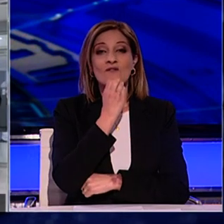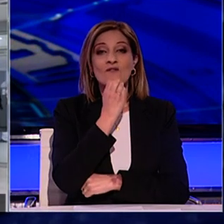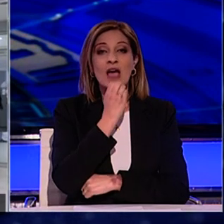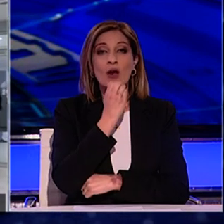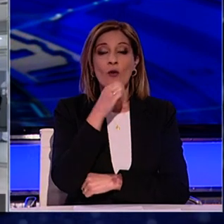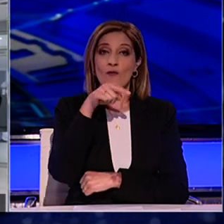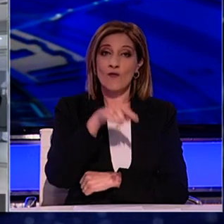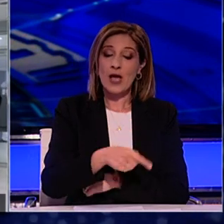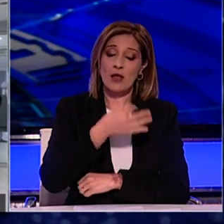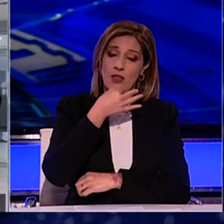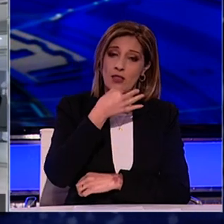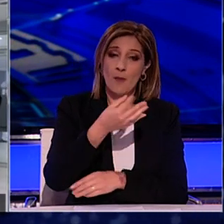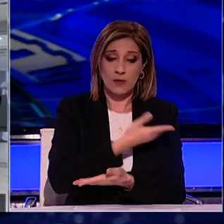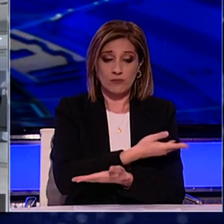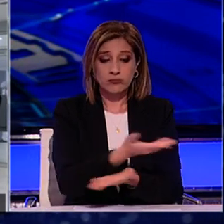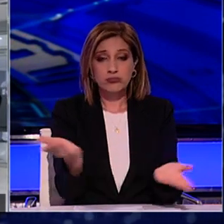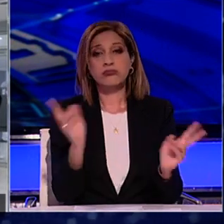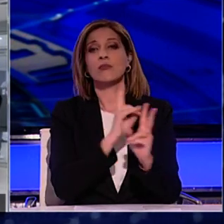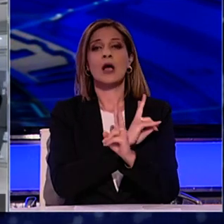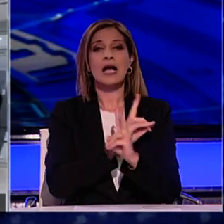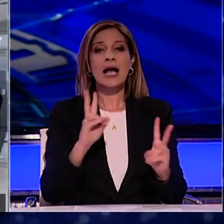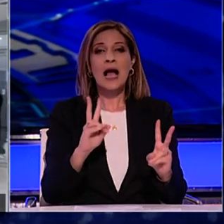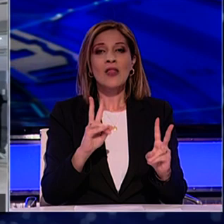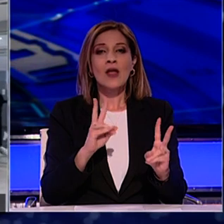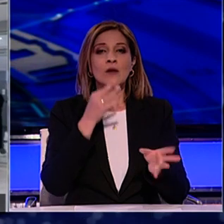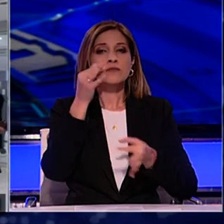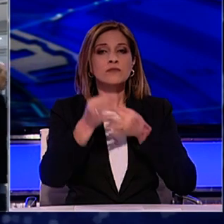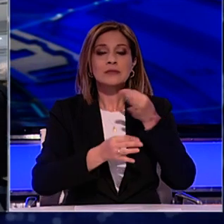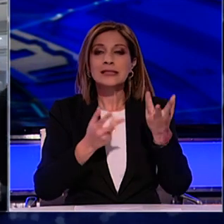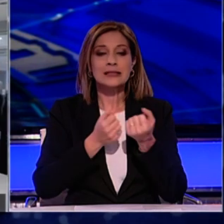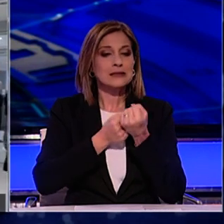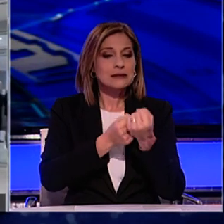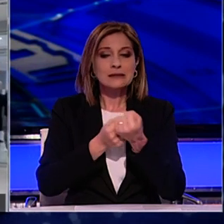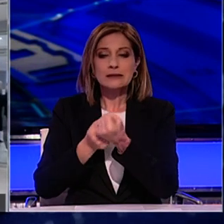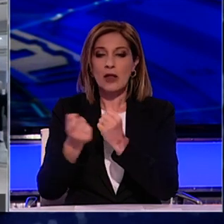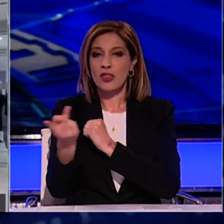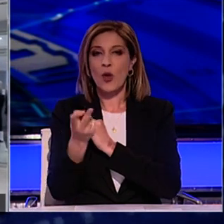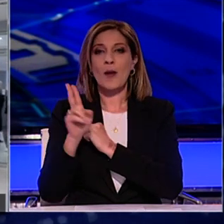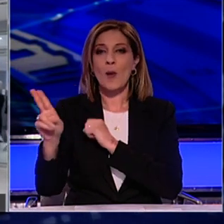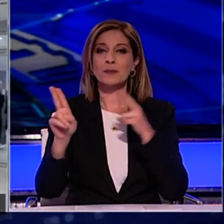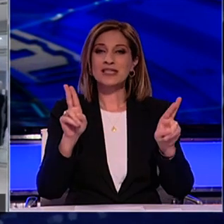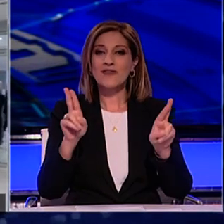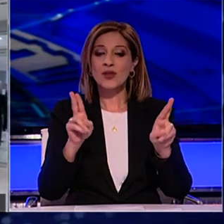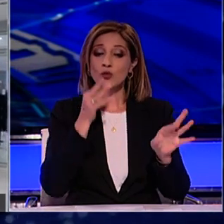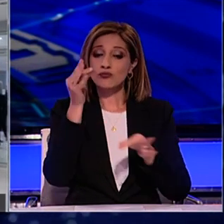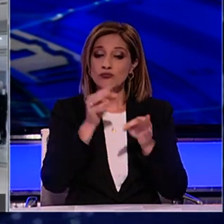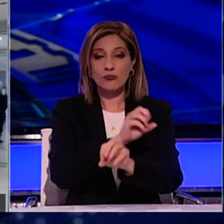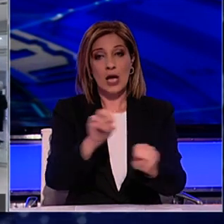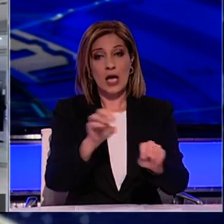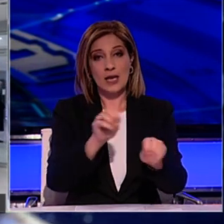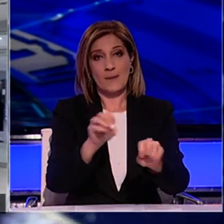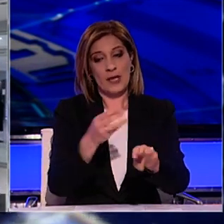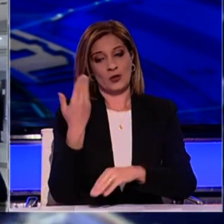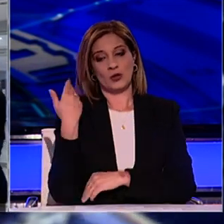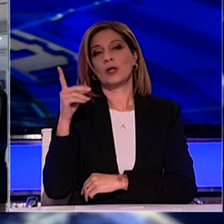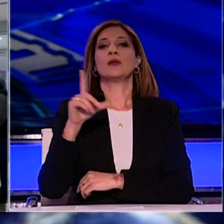θα θέσει ενώπιόν τους όσα λέχθηκαν στις συναντήσεις που είχε με τους δύο υποψηφίους τις